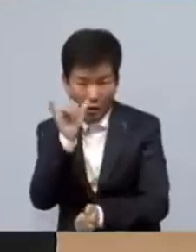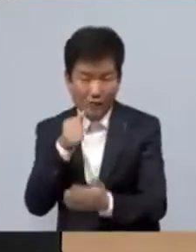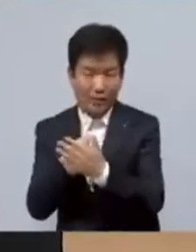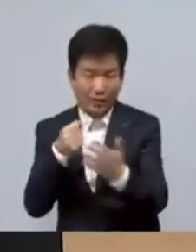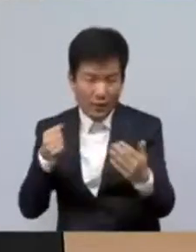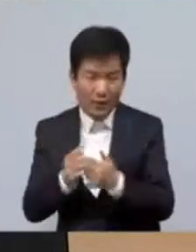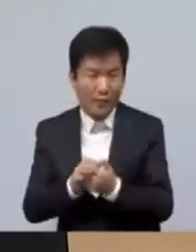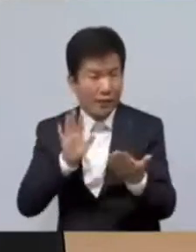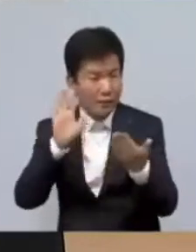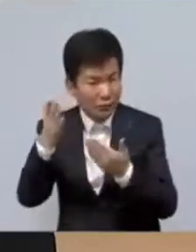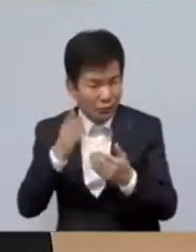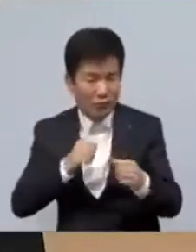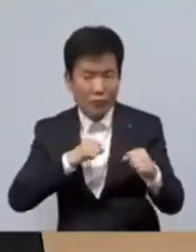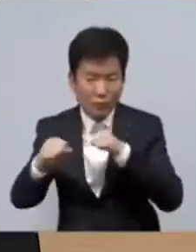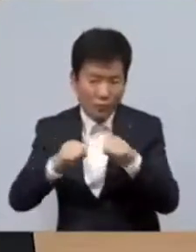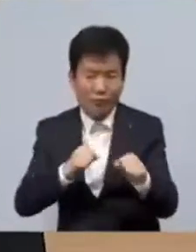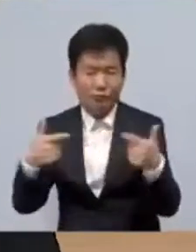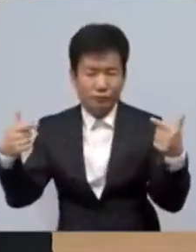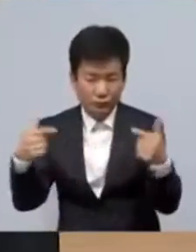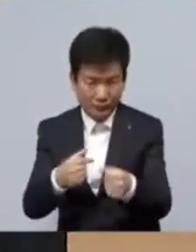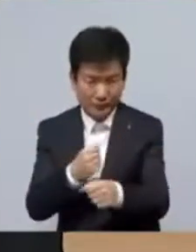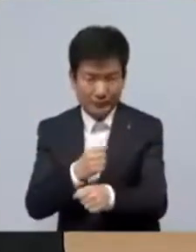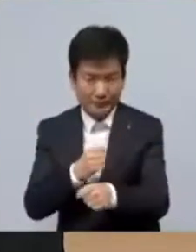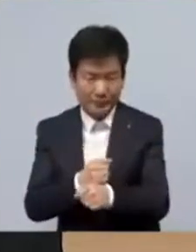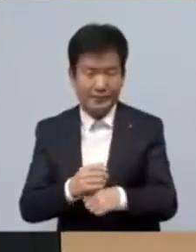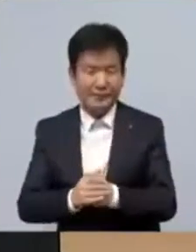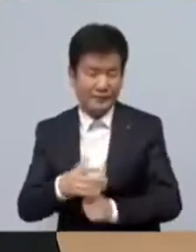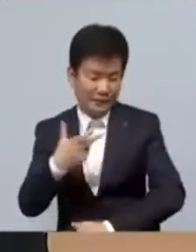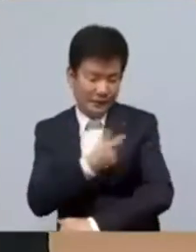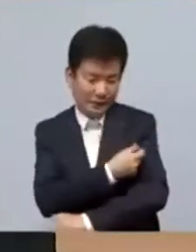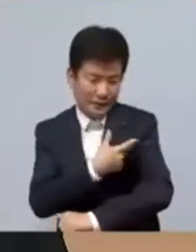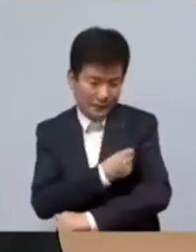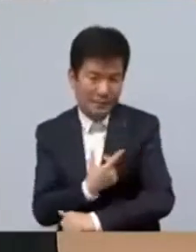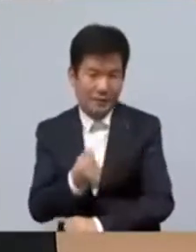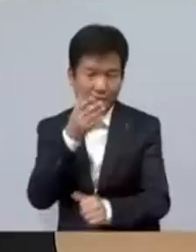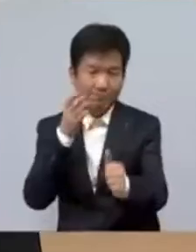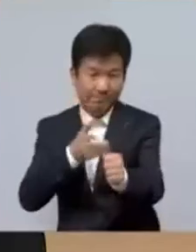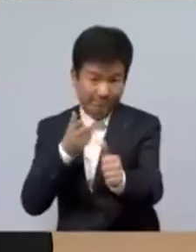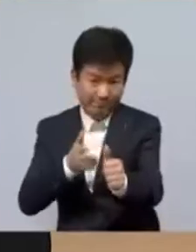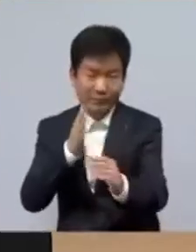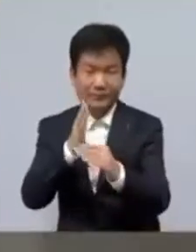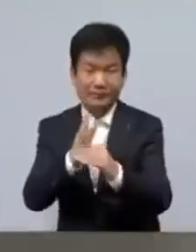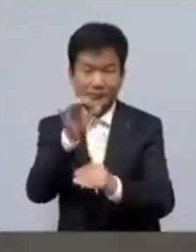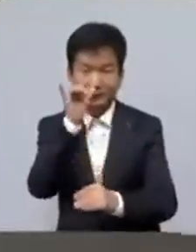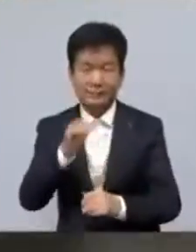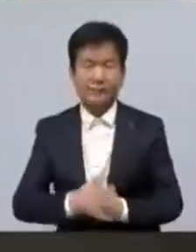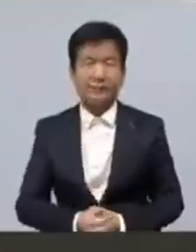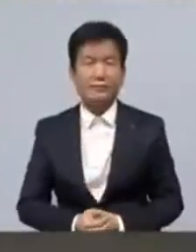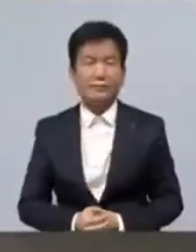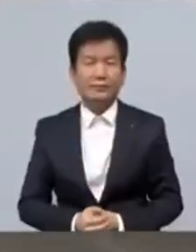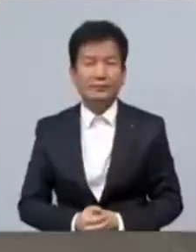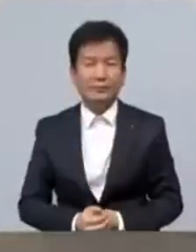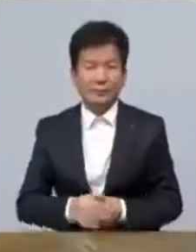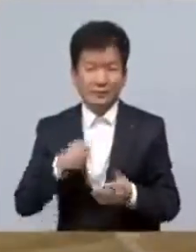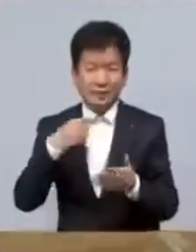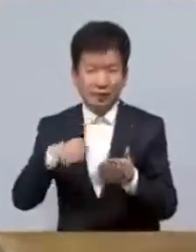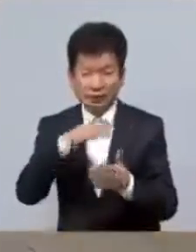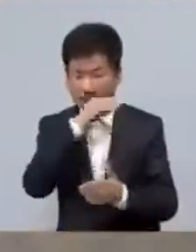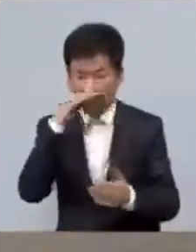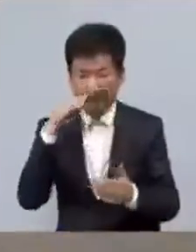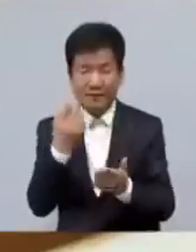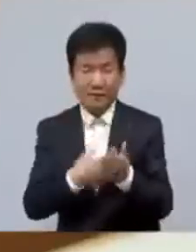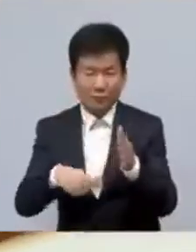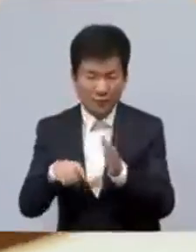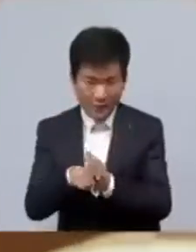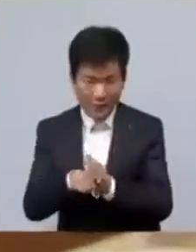당분간 이동을 좀 자제하고 1 패널 예방 접종을 마 듯이 그를 것도 부탁드리겠습니다 교육 정상화를 위한